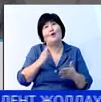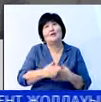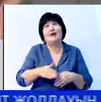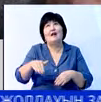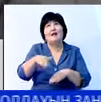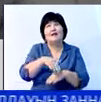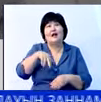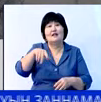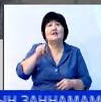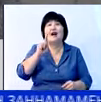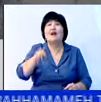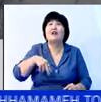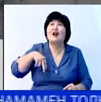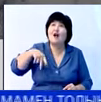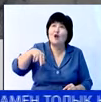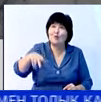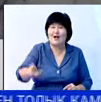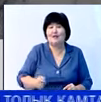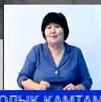Далаға шығып, ана аяққа барып,